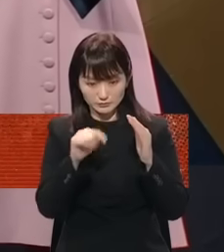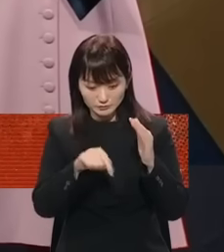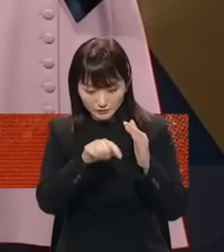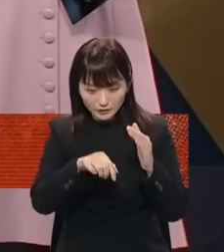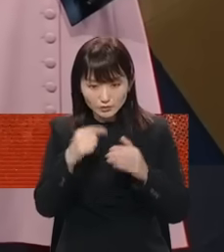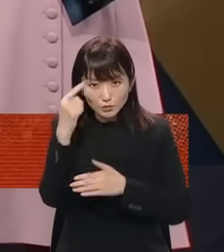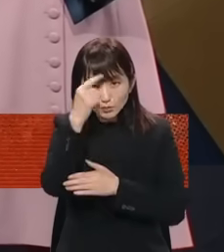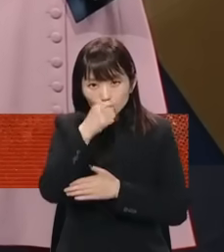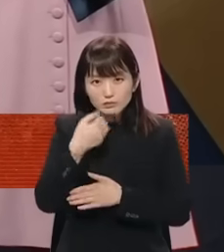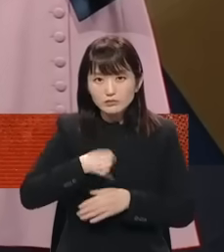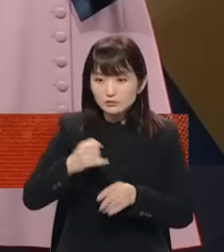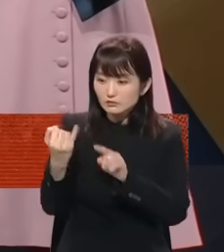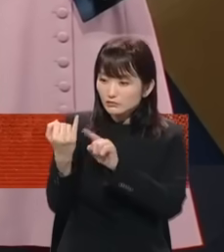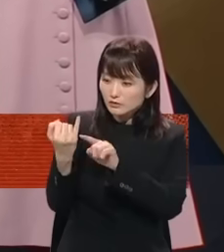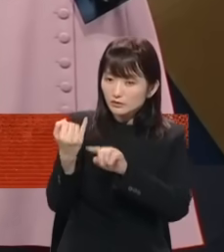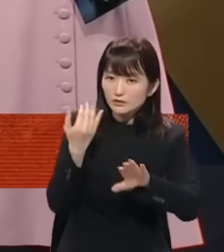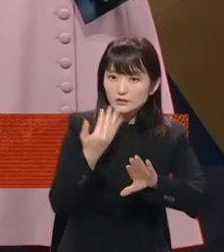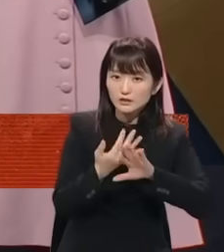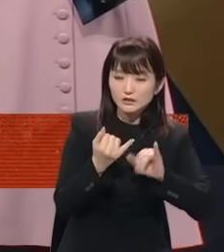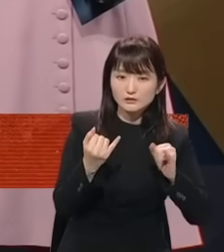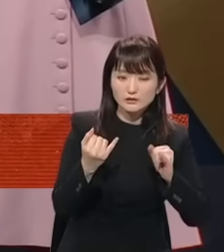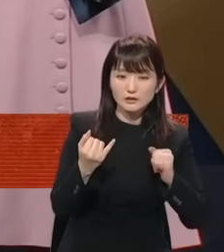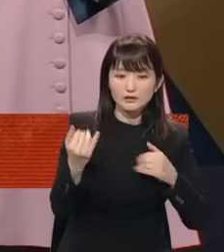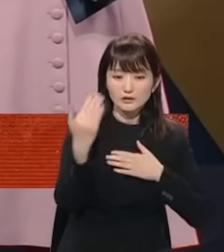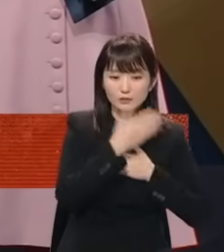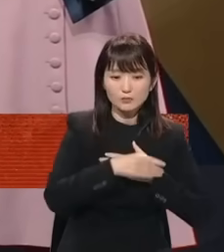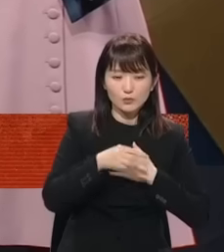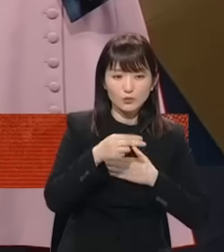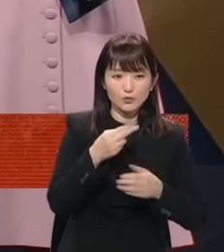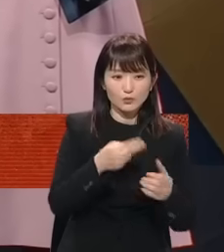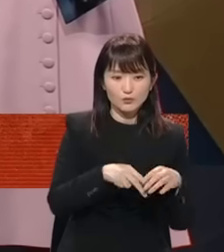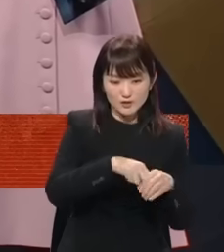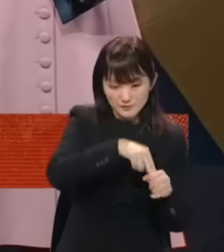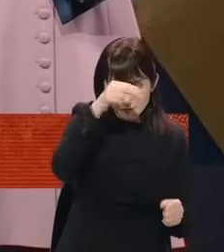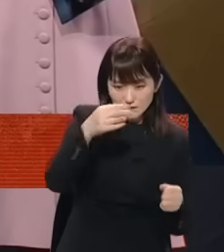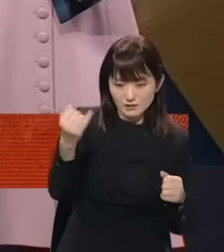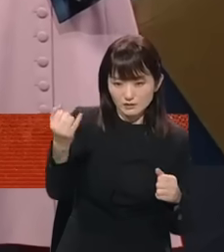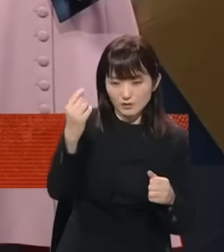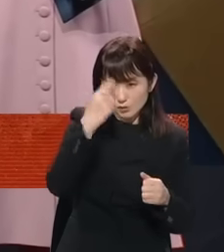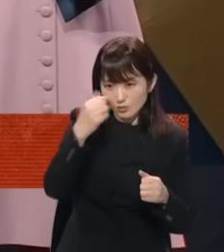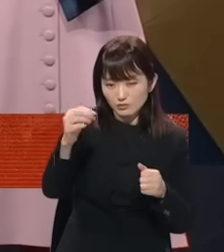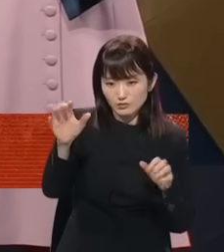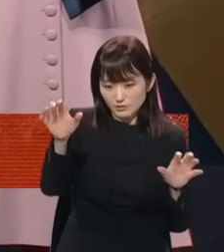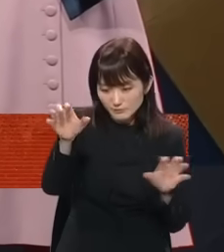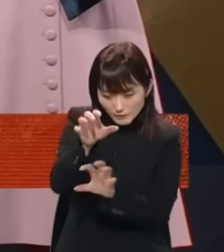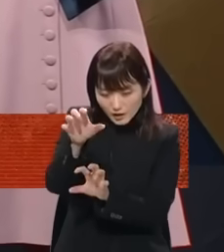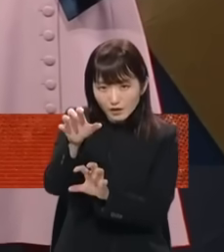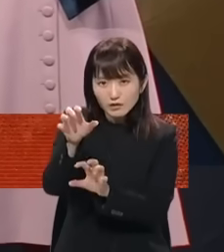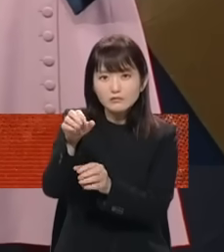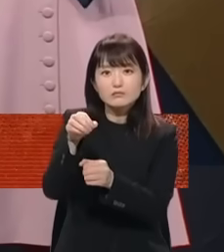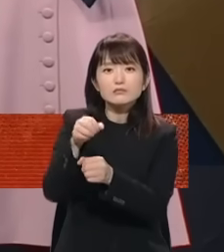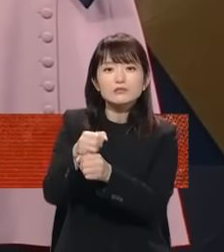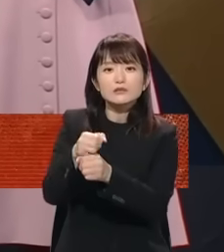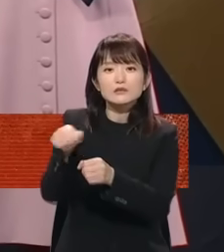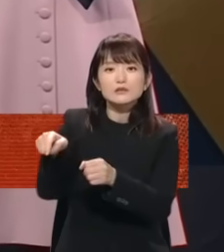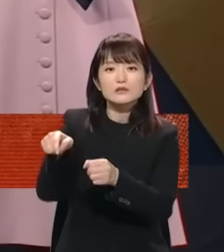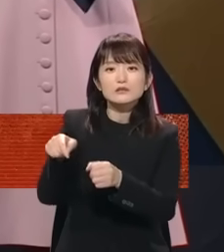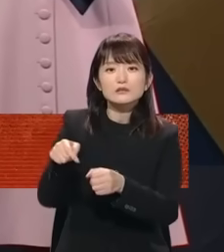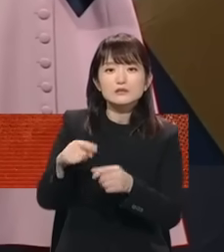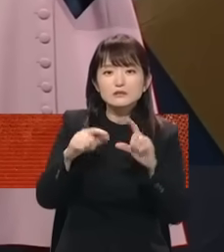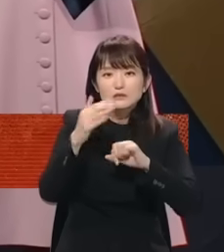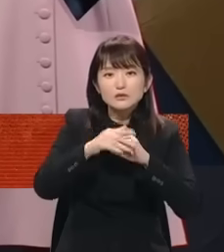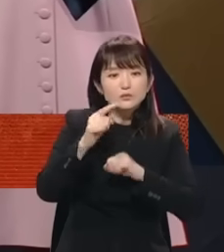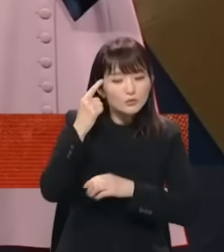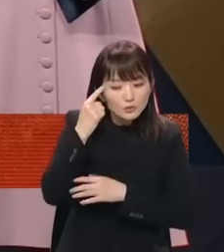딸인데 다른 사람의 나체 사진이 합성되어 있었던 겁니다 아버지는 딸에게 대체이 사진은 뭐냐고